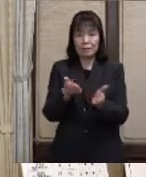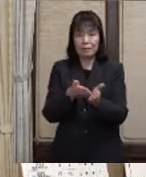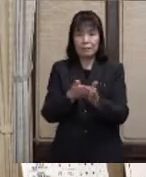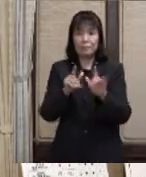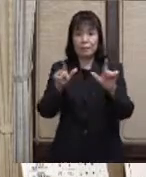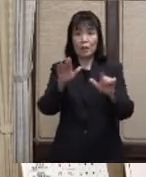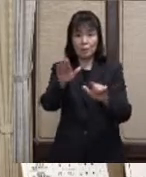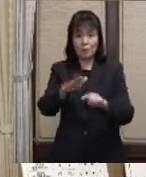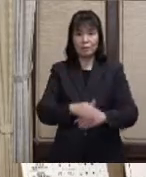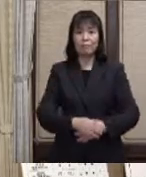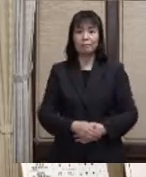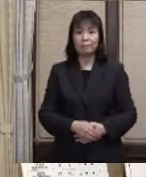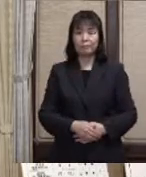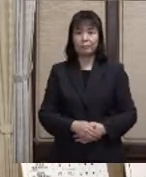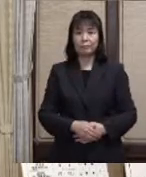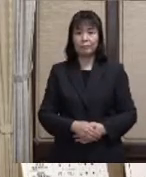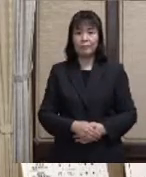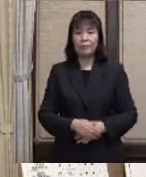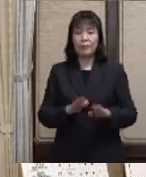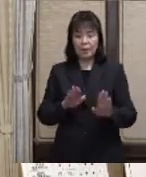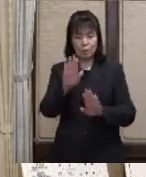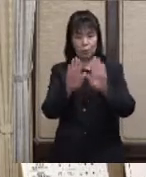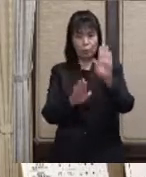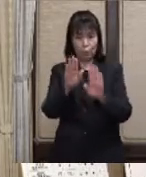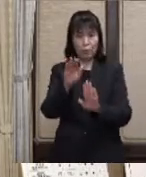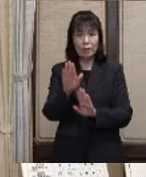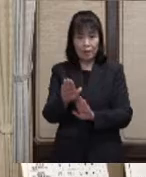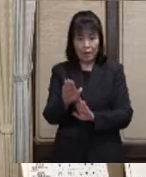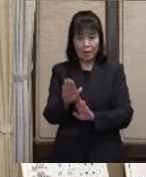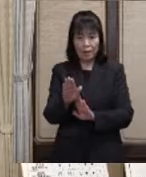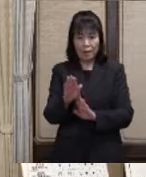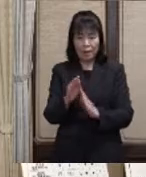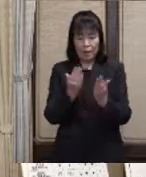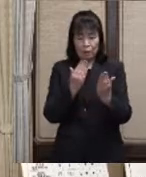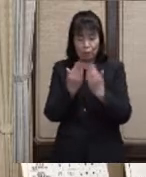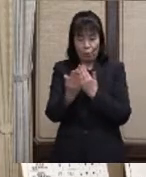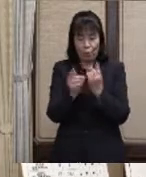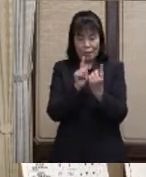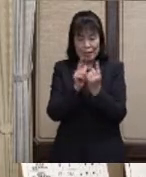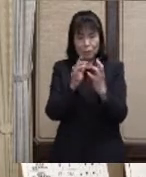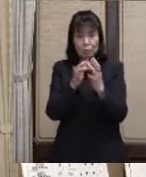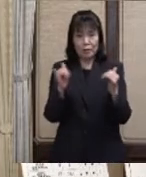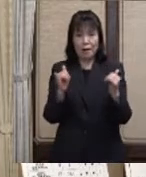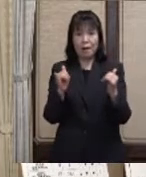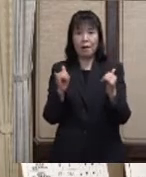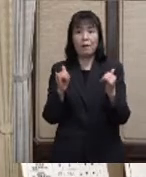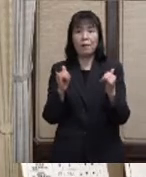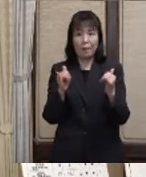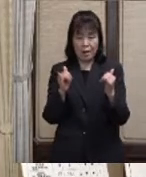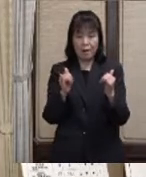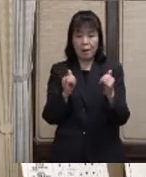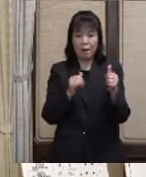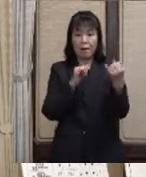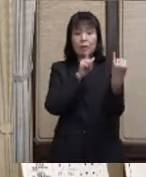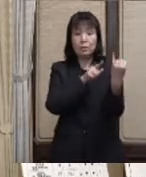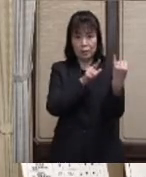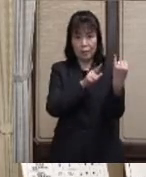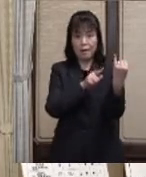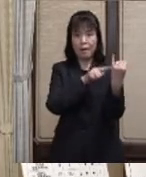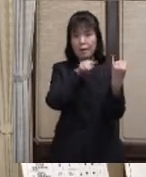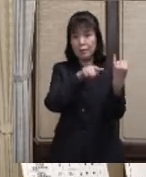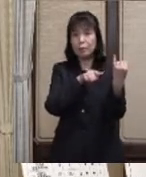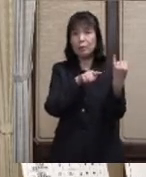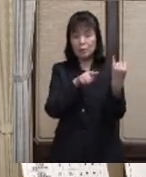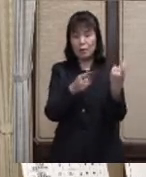表させていただきます。こうした状況で、濃厚接触者は、この女性の方